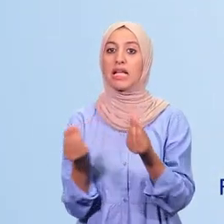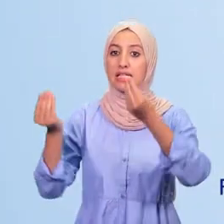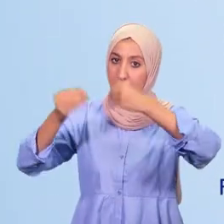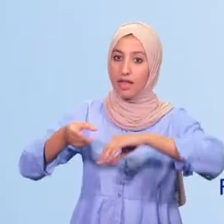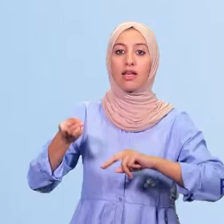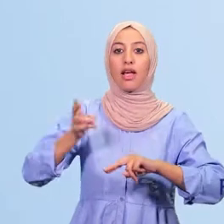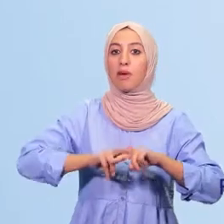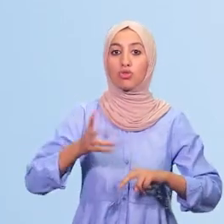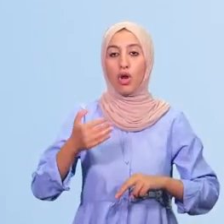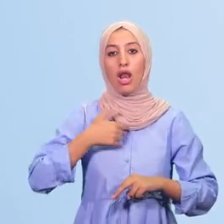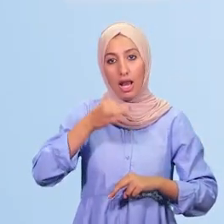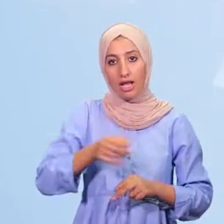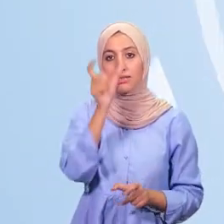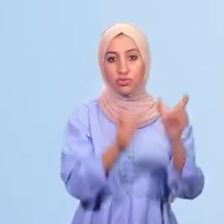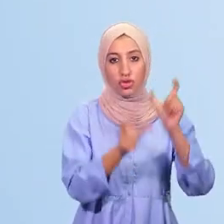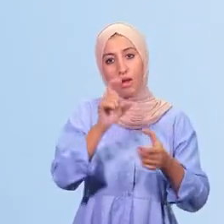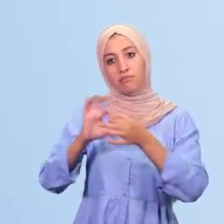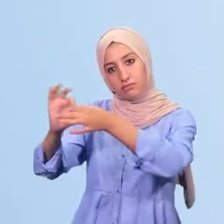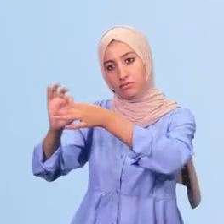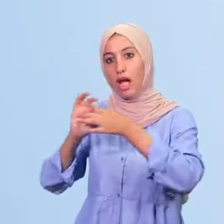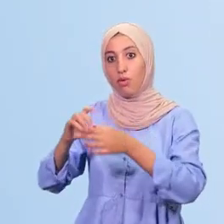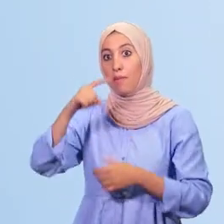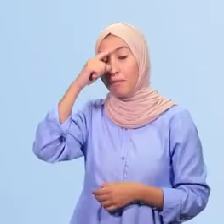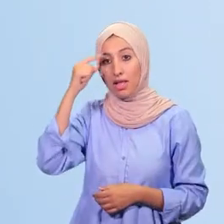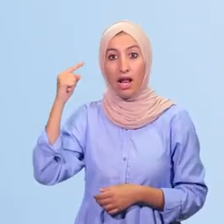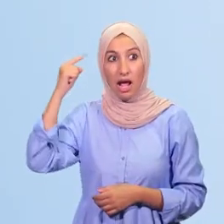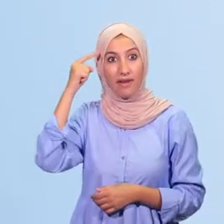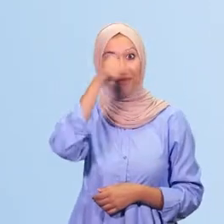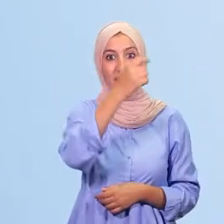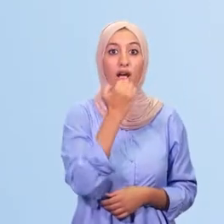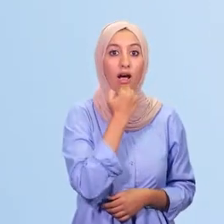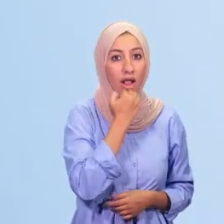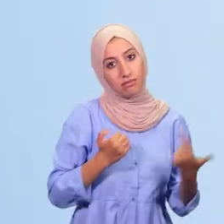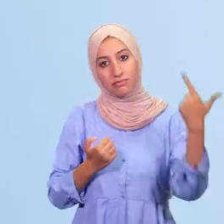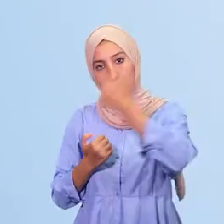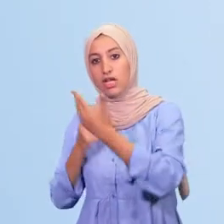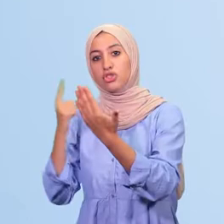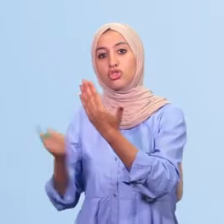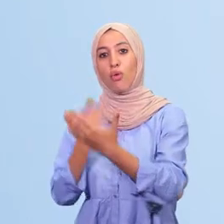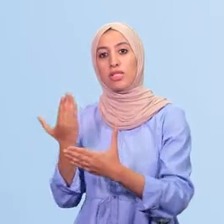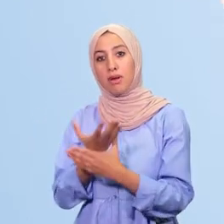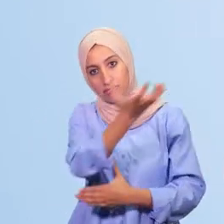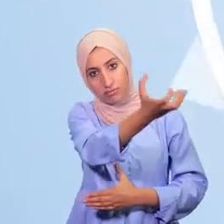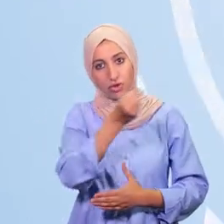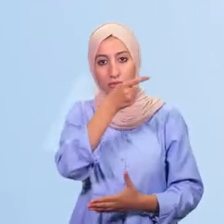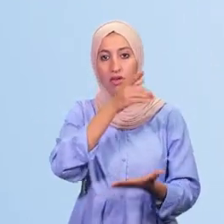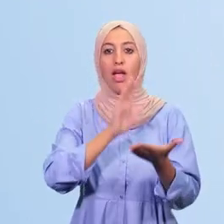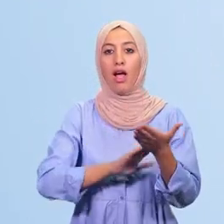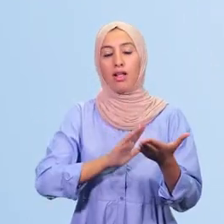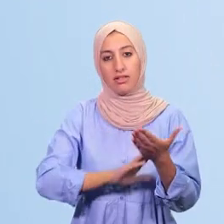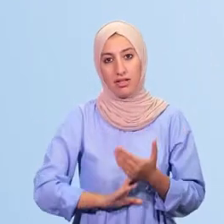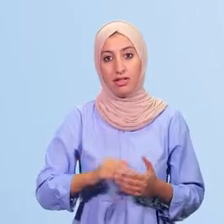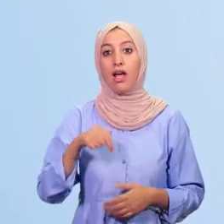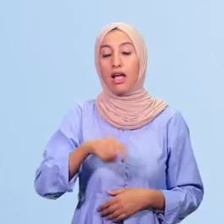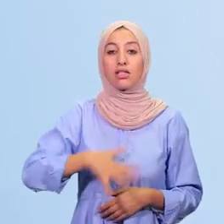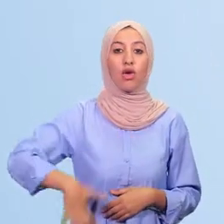أن نتعاون معها بالتبليغ عن أي موقع أو رابط مشبوه بهدف التحري عنه وعن خطورته. لذا تسعى